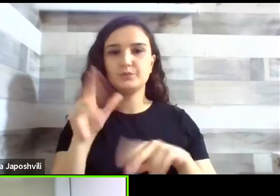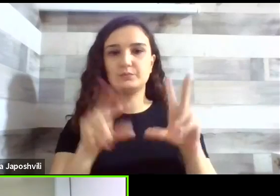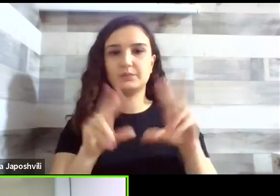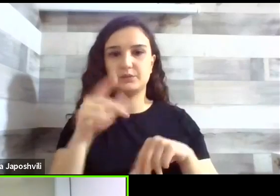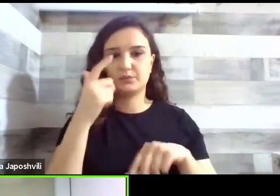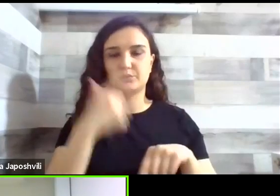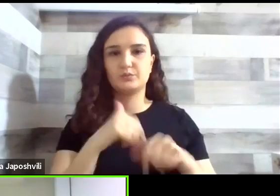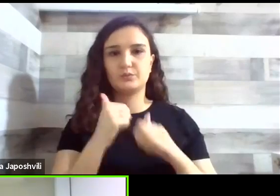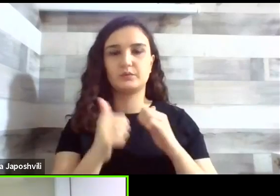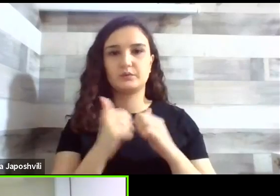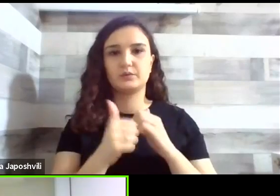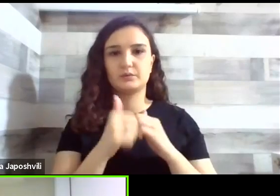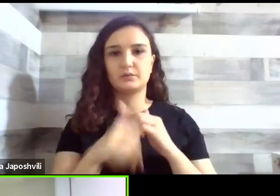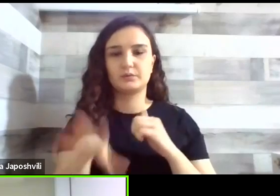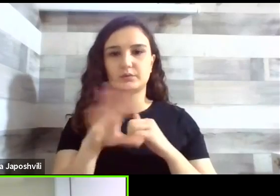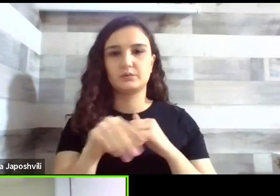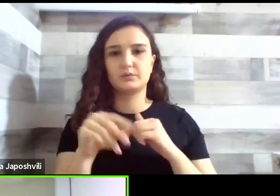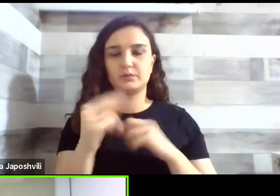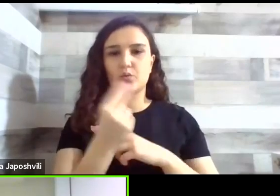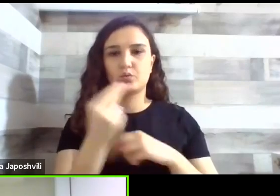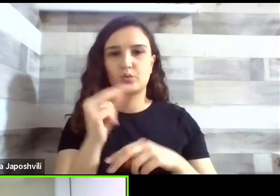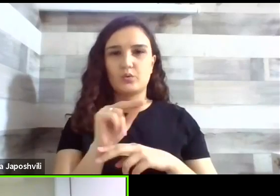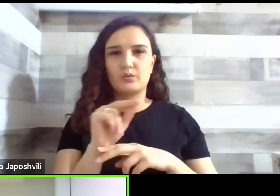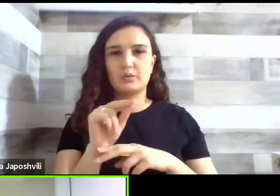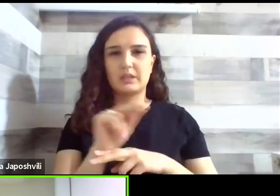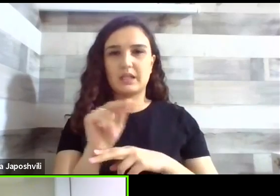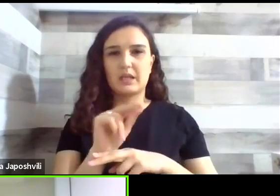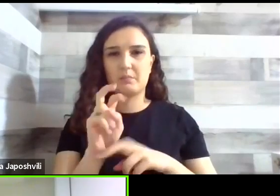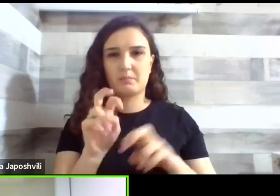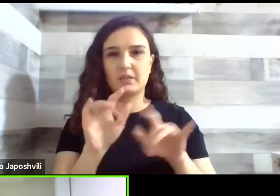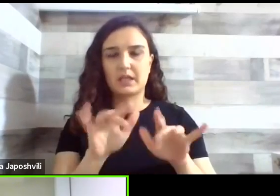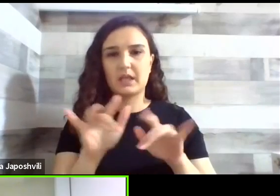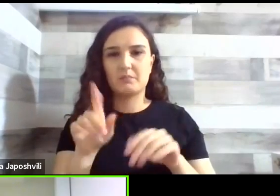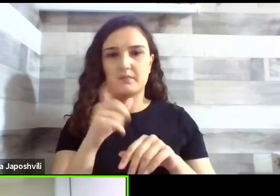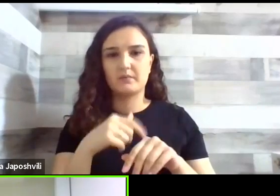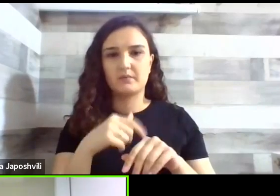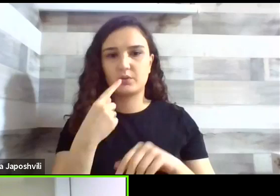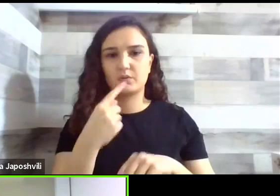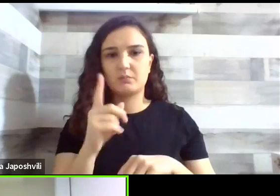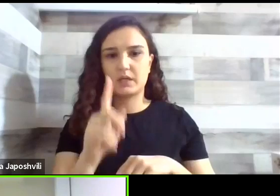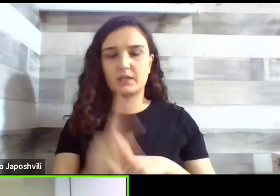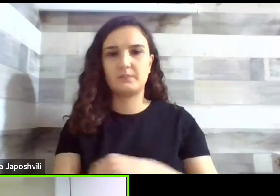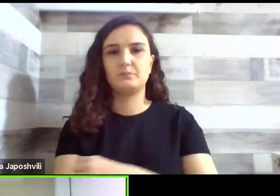ყოფილი პრაქტიკოსი, ოკუპაციური თერაპევტი გავამახვილებდი ყურადღებას, მაგრამ